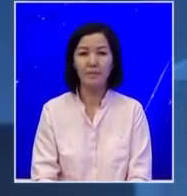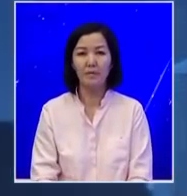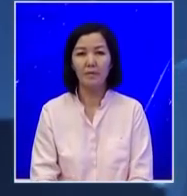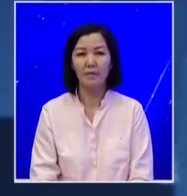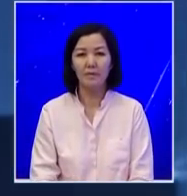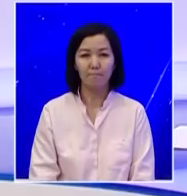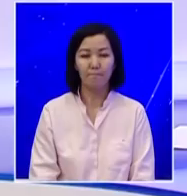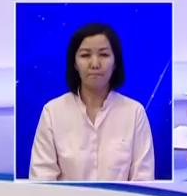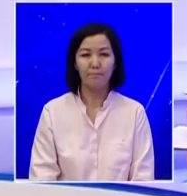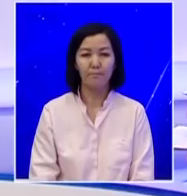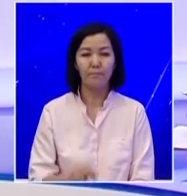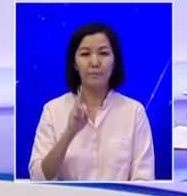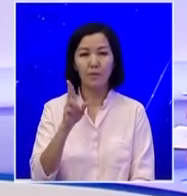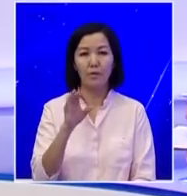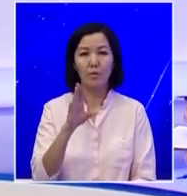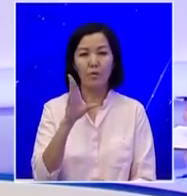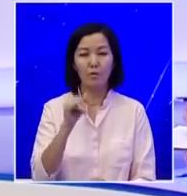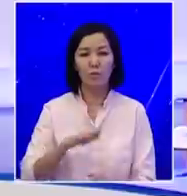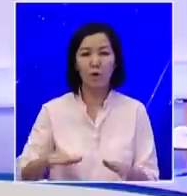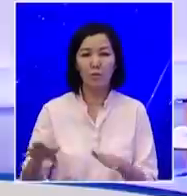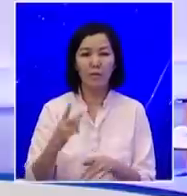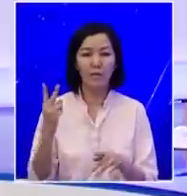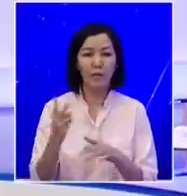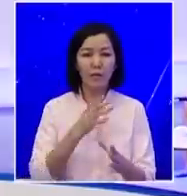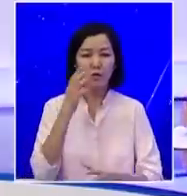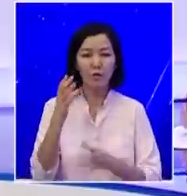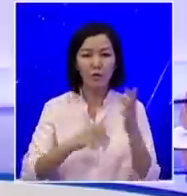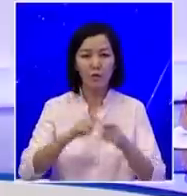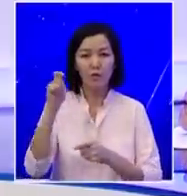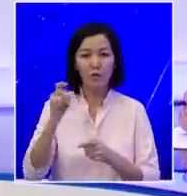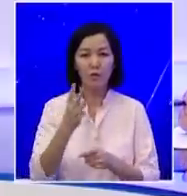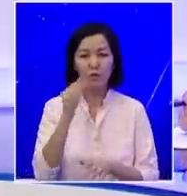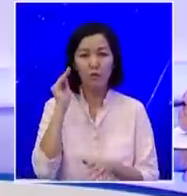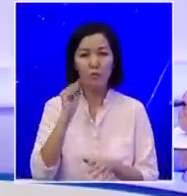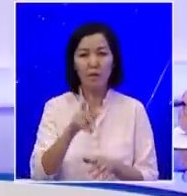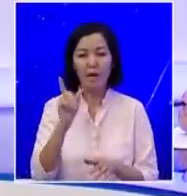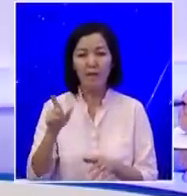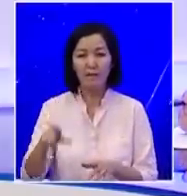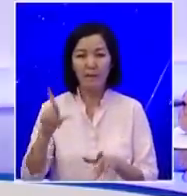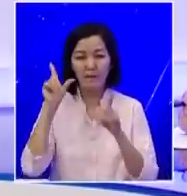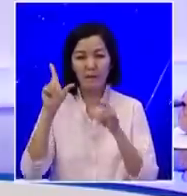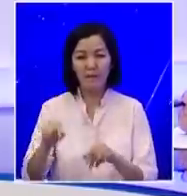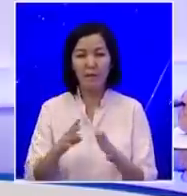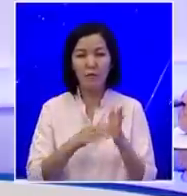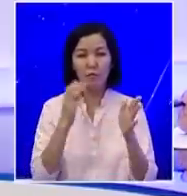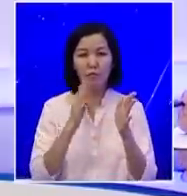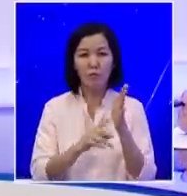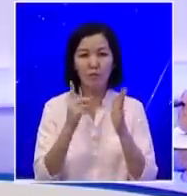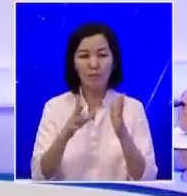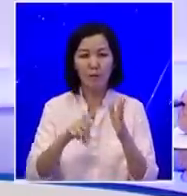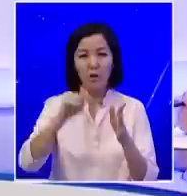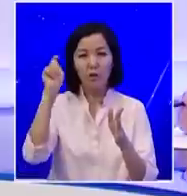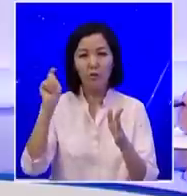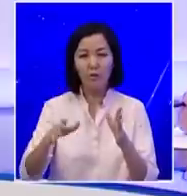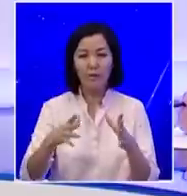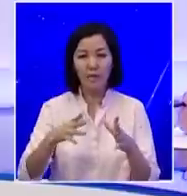телеарнасы. Көксу ауданынан екінші дүниежүзілік соғысқа 3000-ға жуық азамат аттанған. 991-і